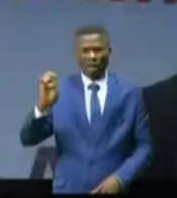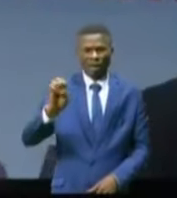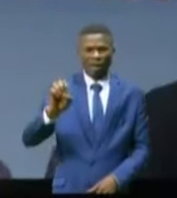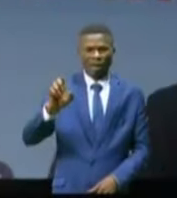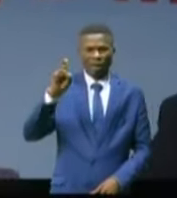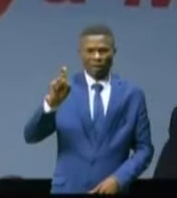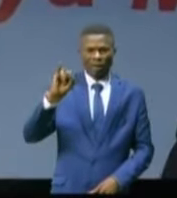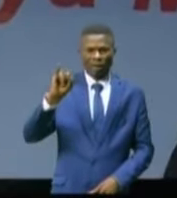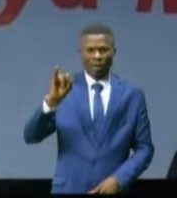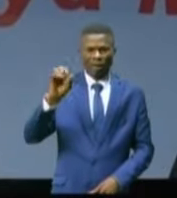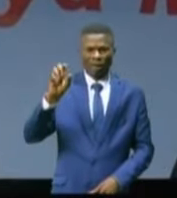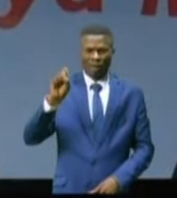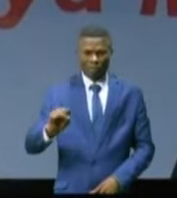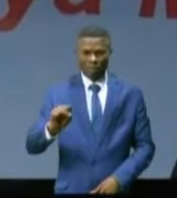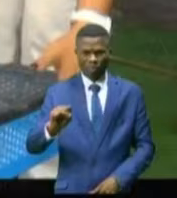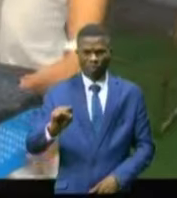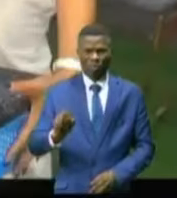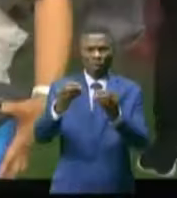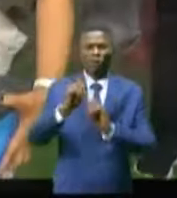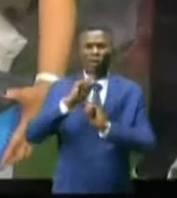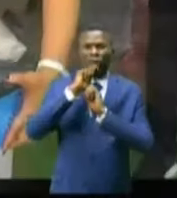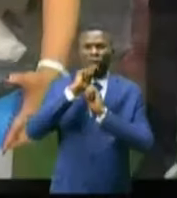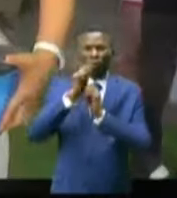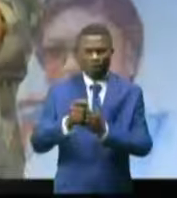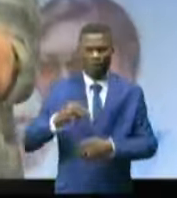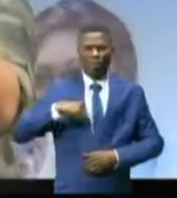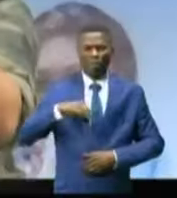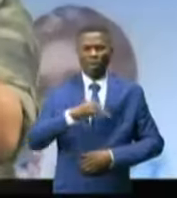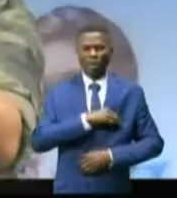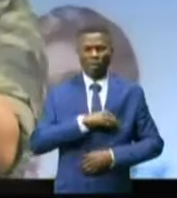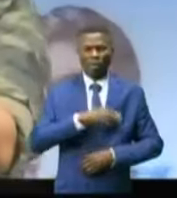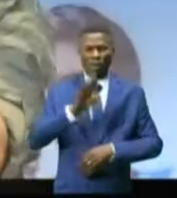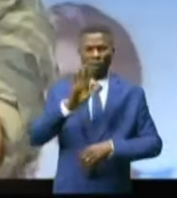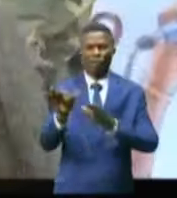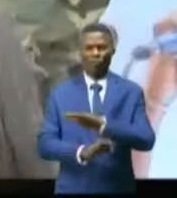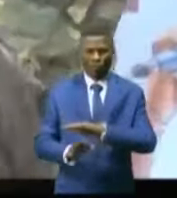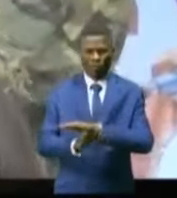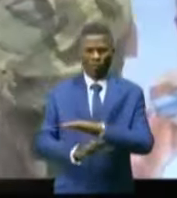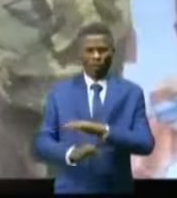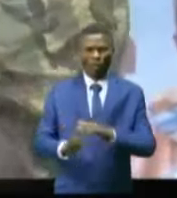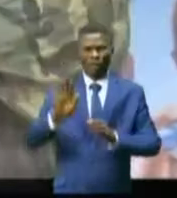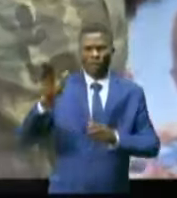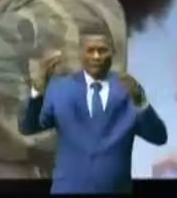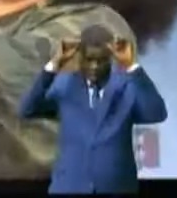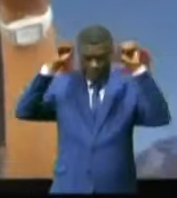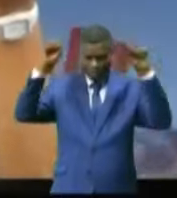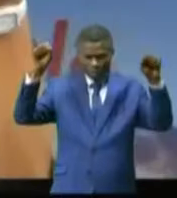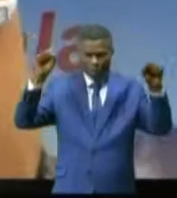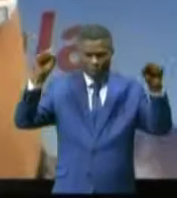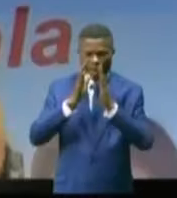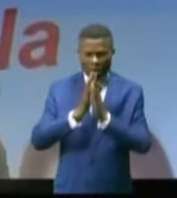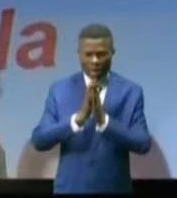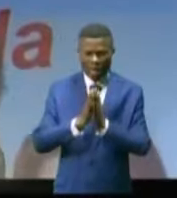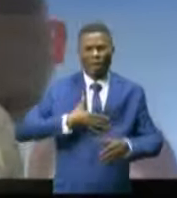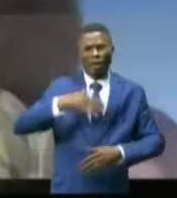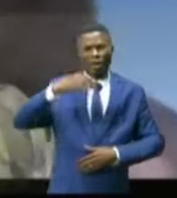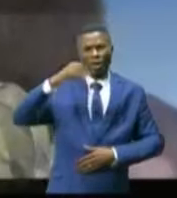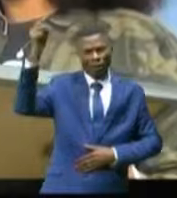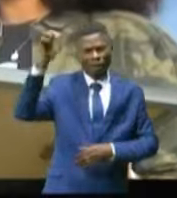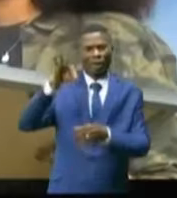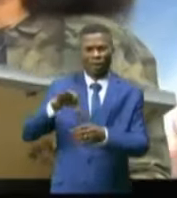déroulés de la cérémonie avant la remise des cadeaux aux membres de la Fondation, à leur président Bobo la pousse à la victoire